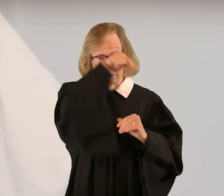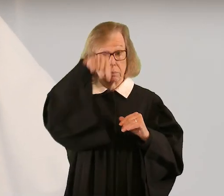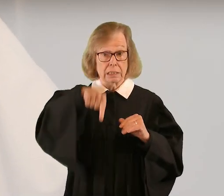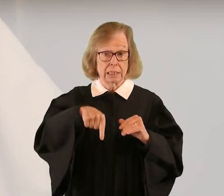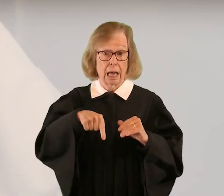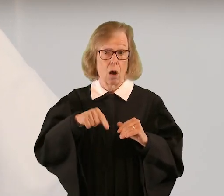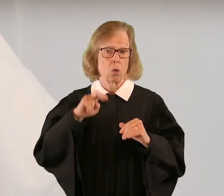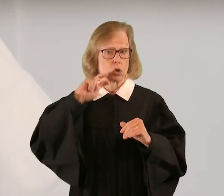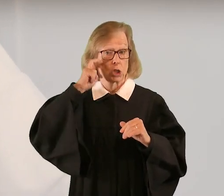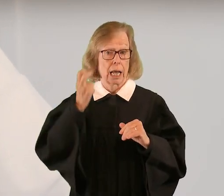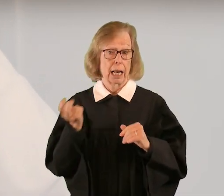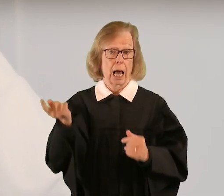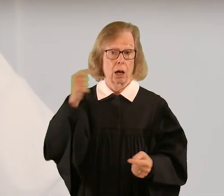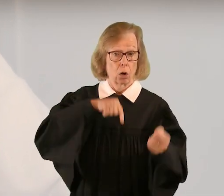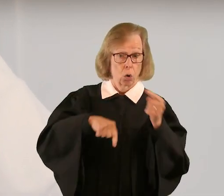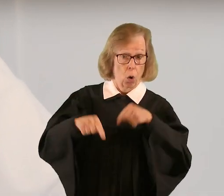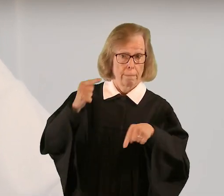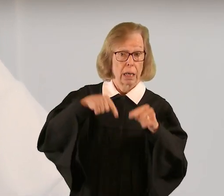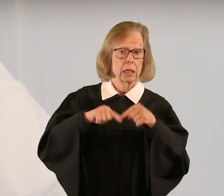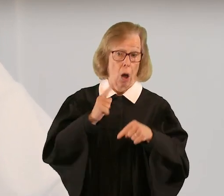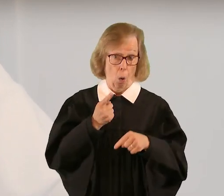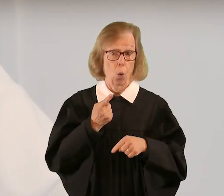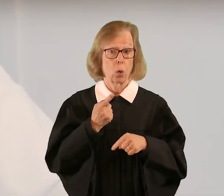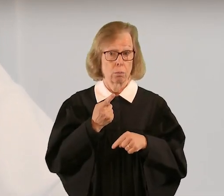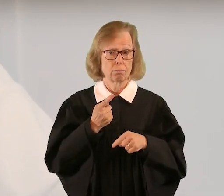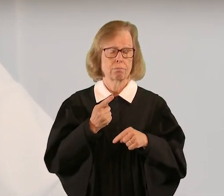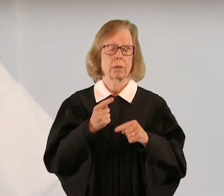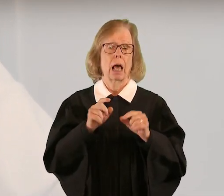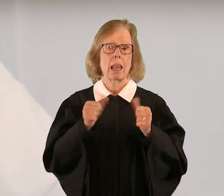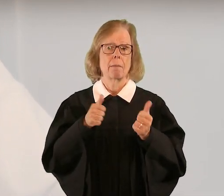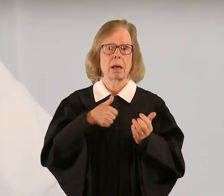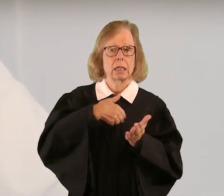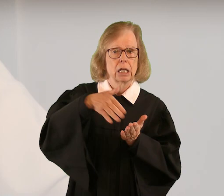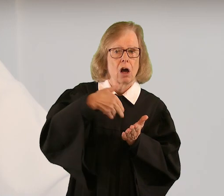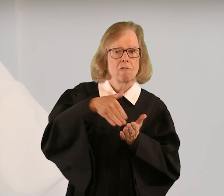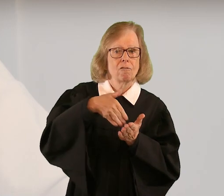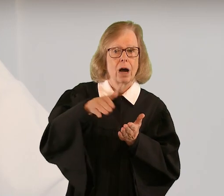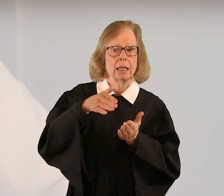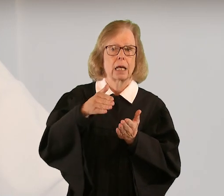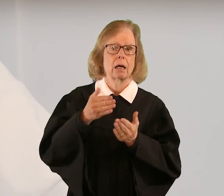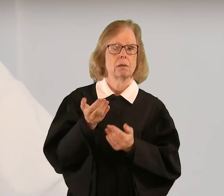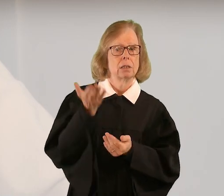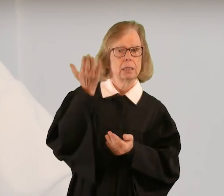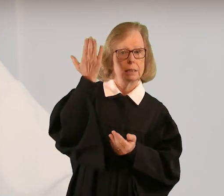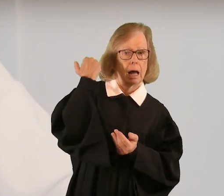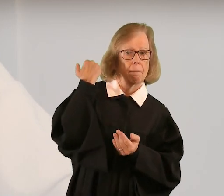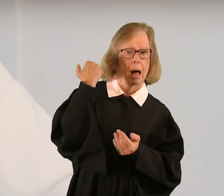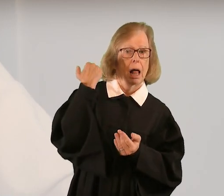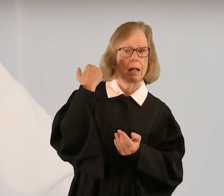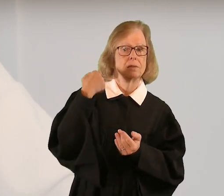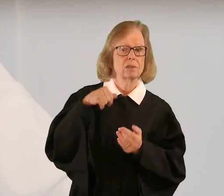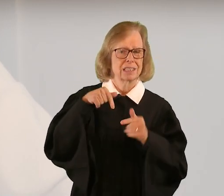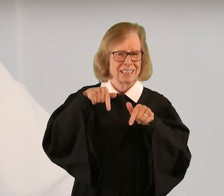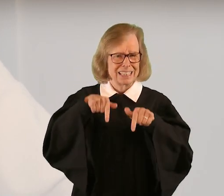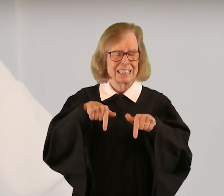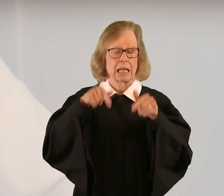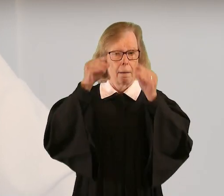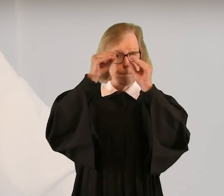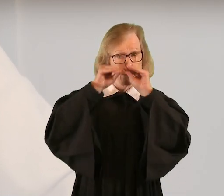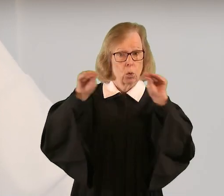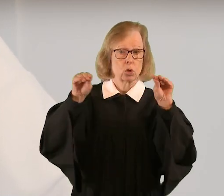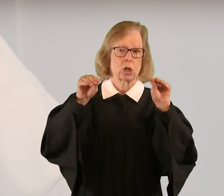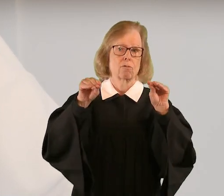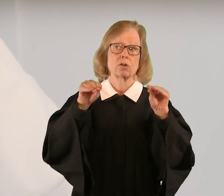nach Steinhagen. Das Leben geht weiter. Damals war es diese Botschaft, die